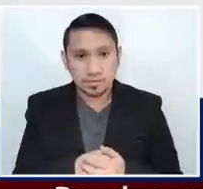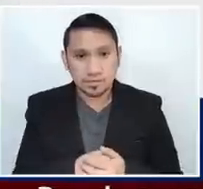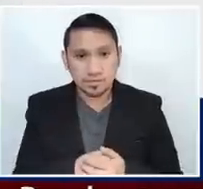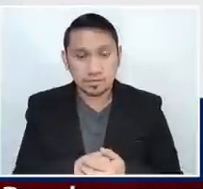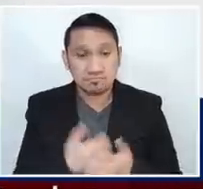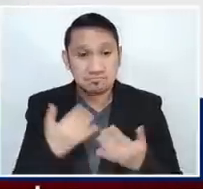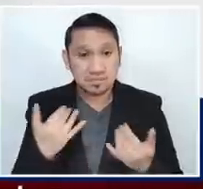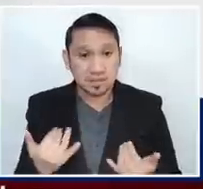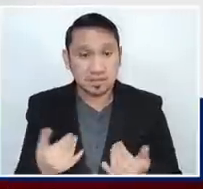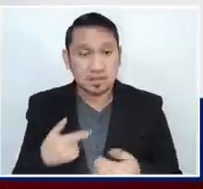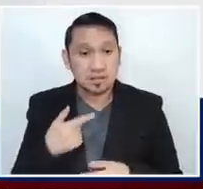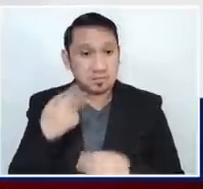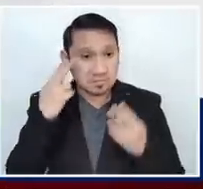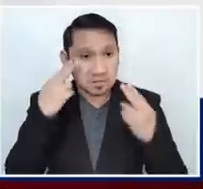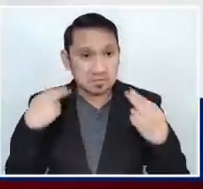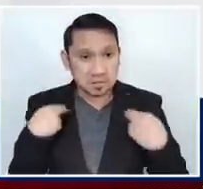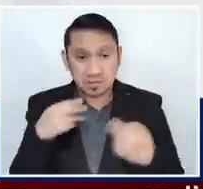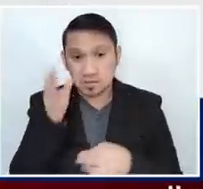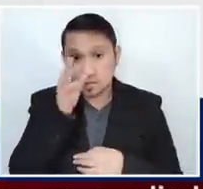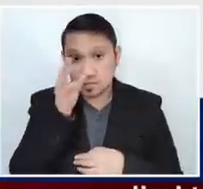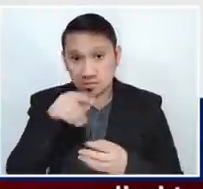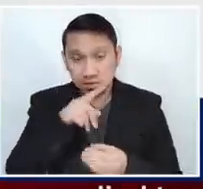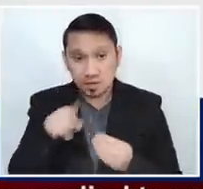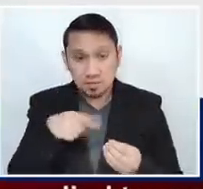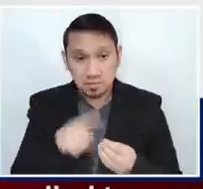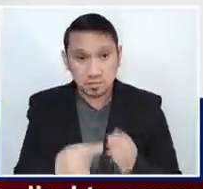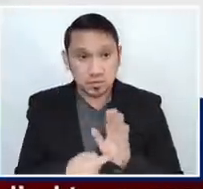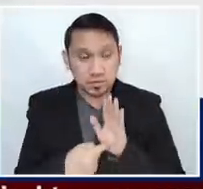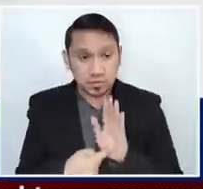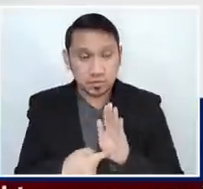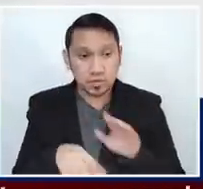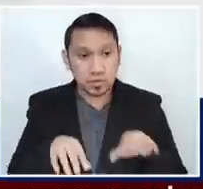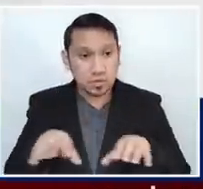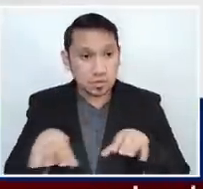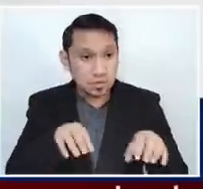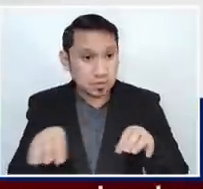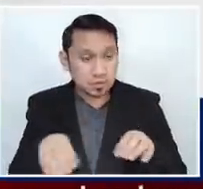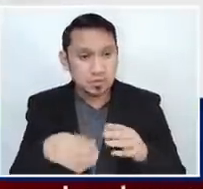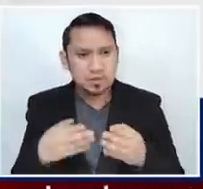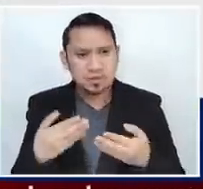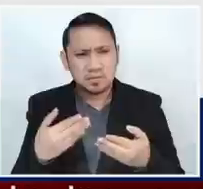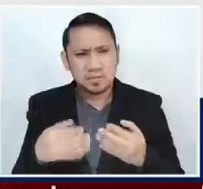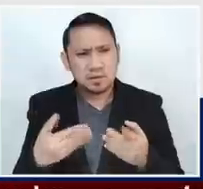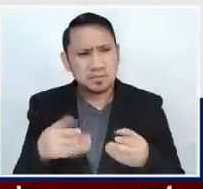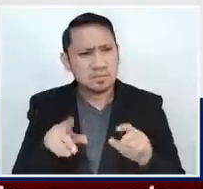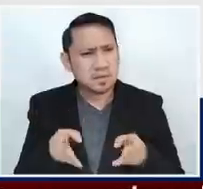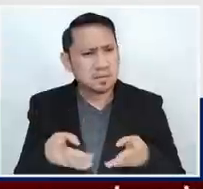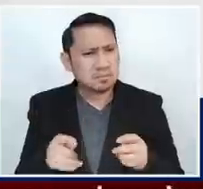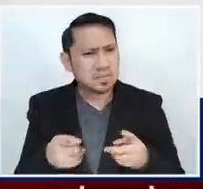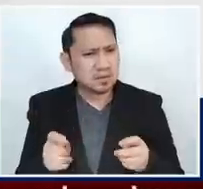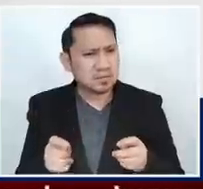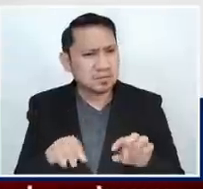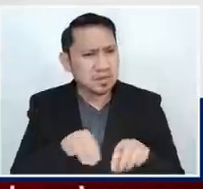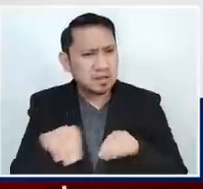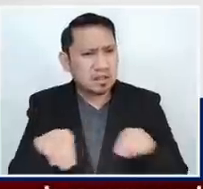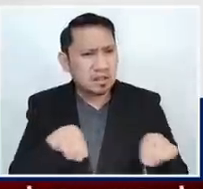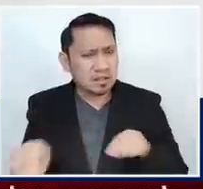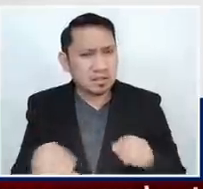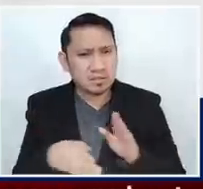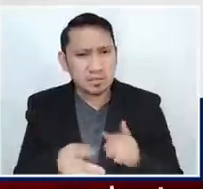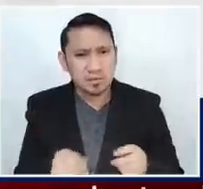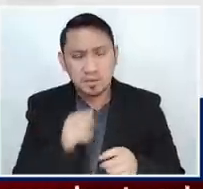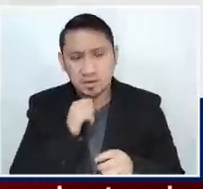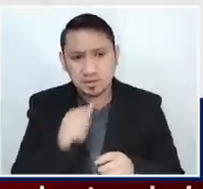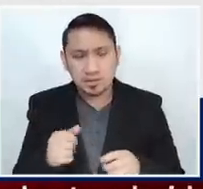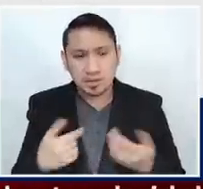ang Carmelite Sisters ng Cebu tungkol sa eksenang nagmamadyong ang karakter ni dating Pangulong Cory at ilang madre na hindi nakasuot ng